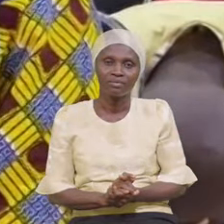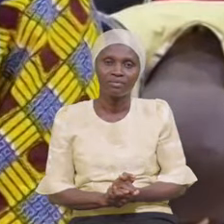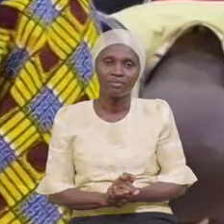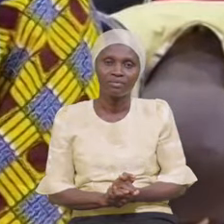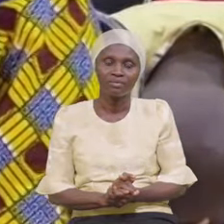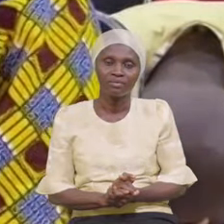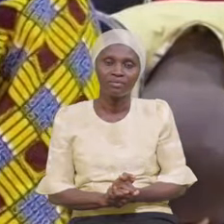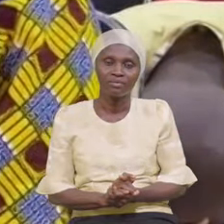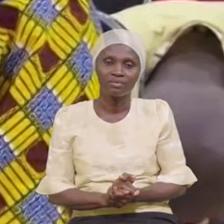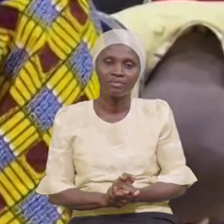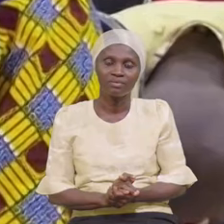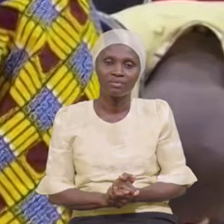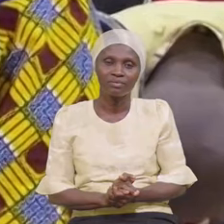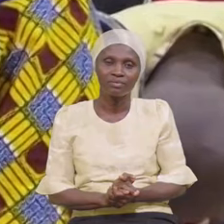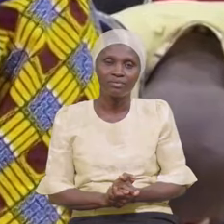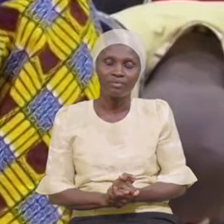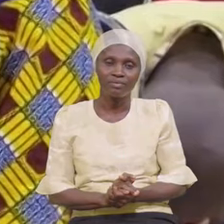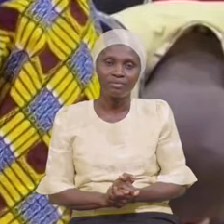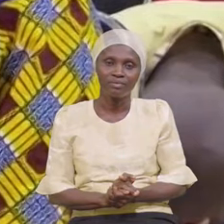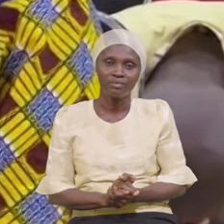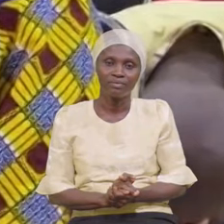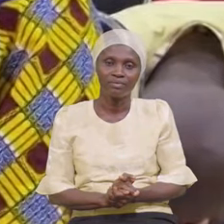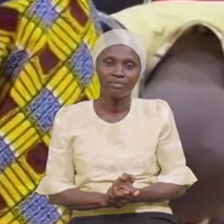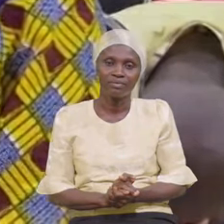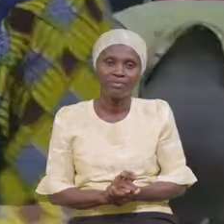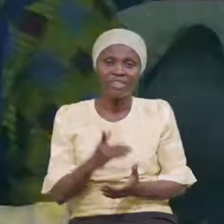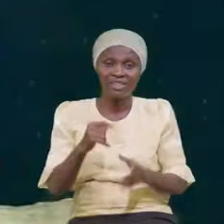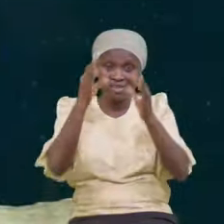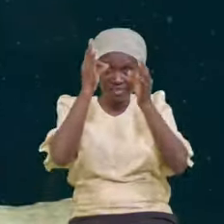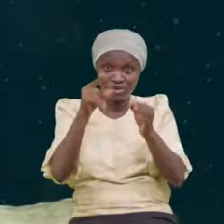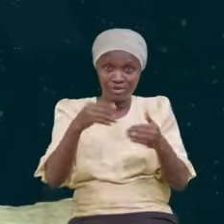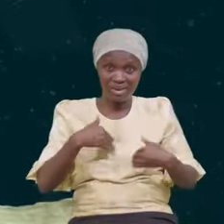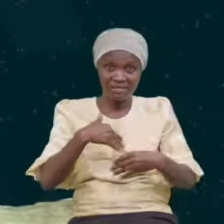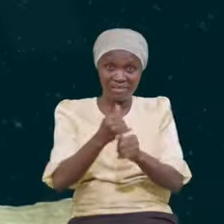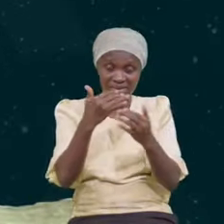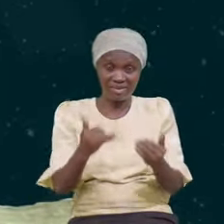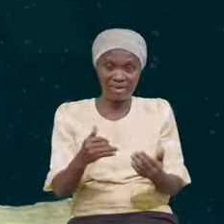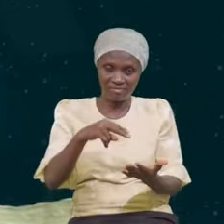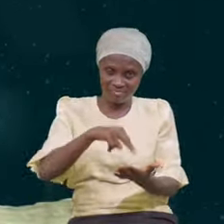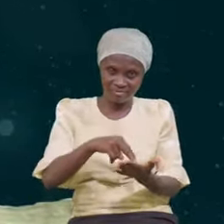there with you now for the decision you've taken keep standing